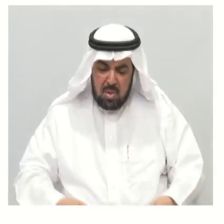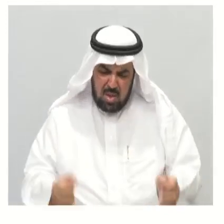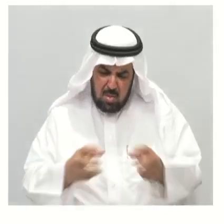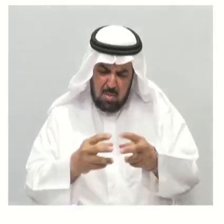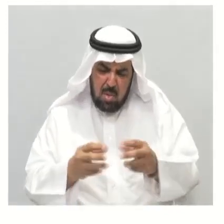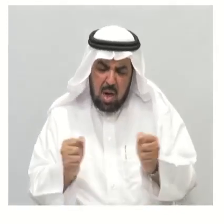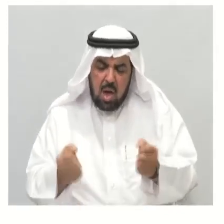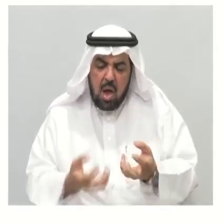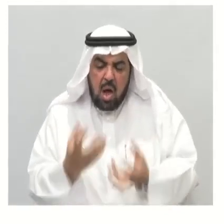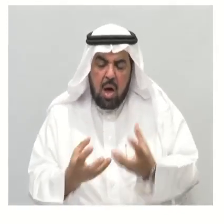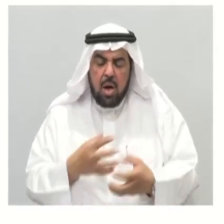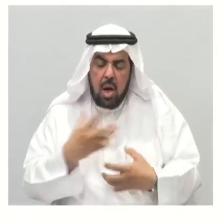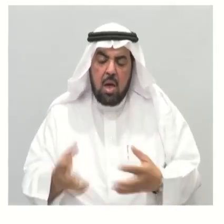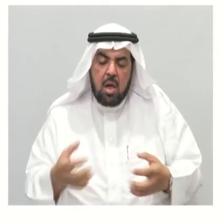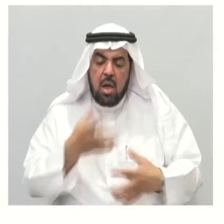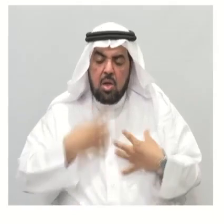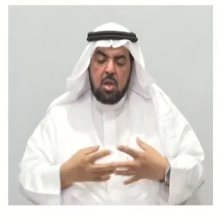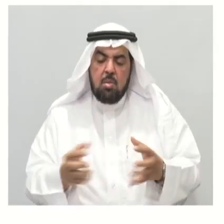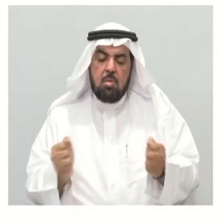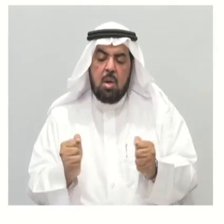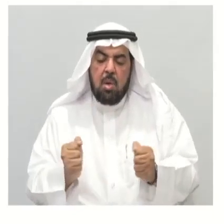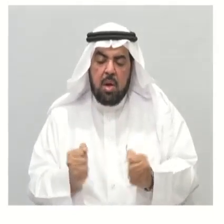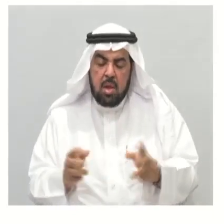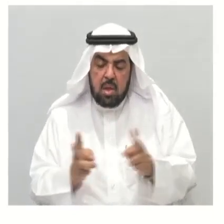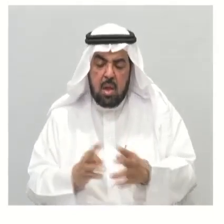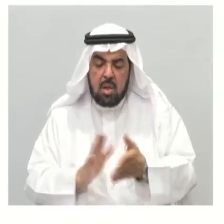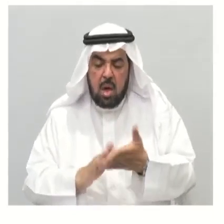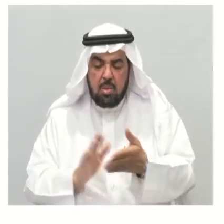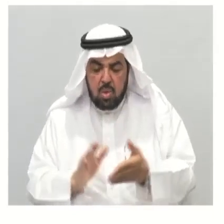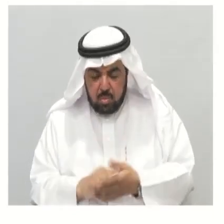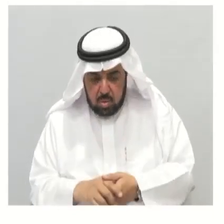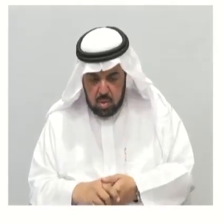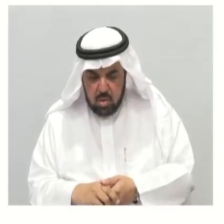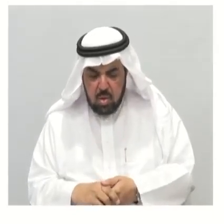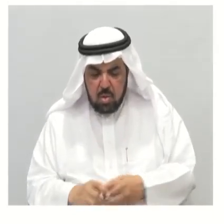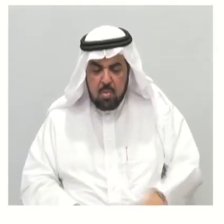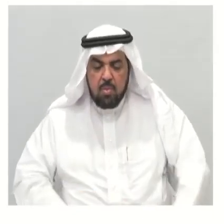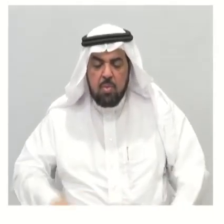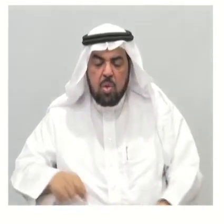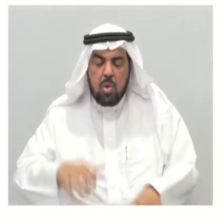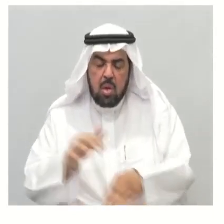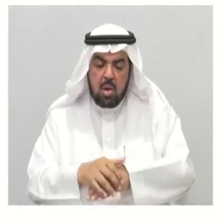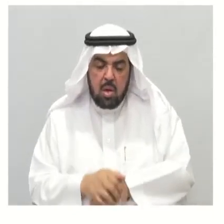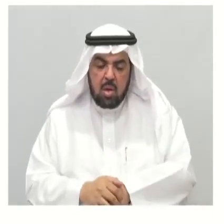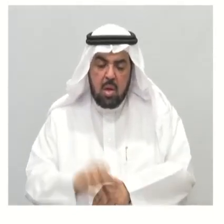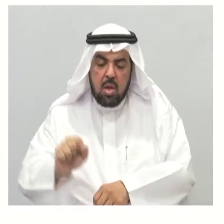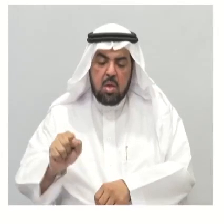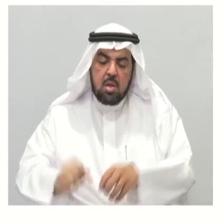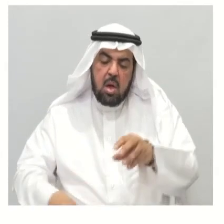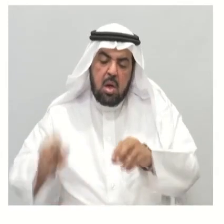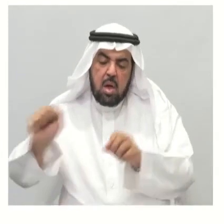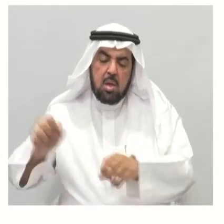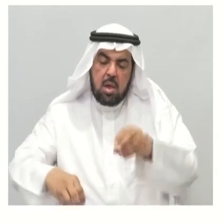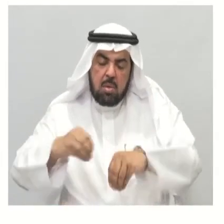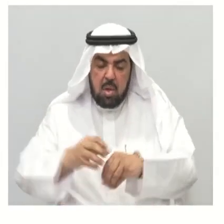إلى الجسم البارد عند تلامسهما. اليوم سنتحدث عن الخاصية الكيميائية